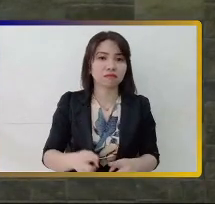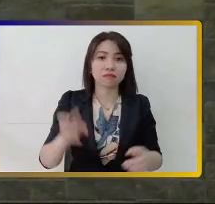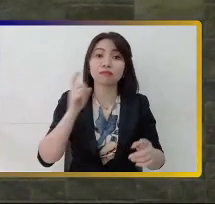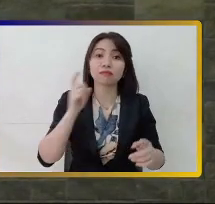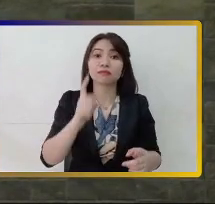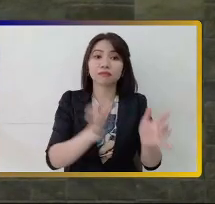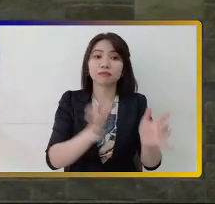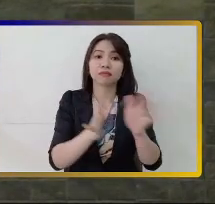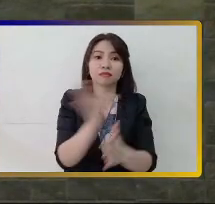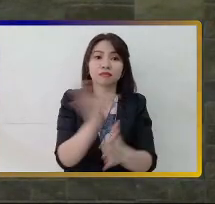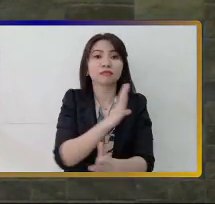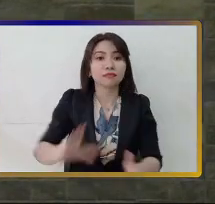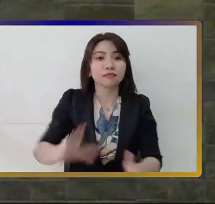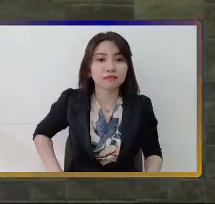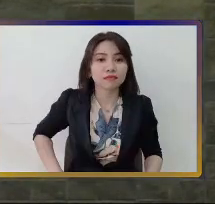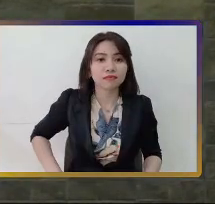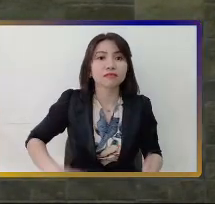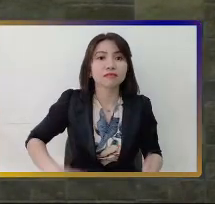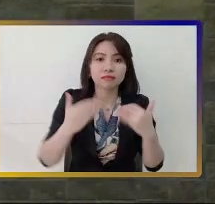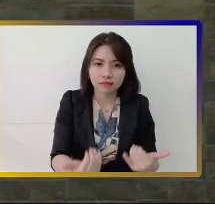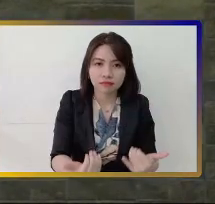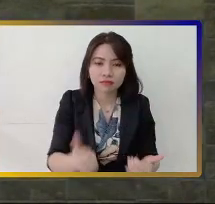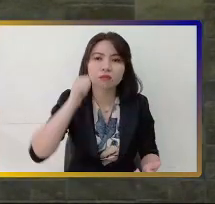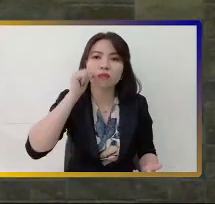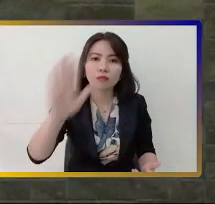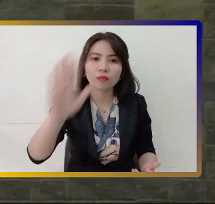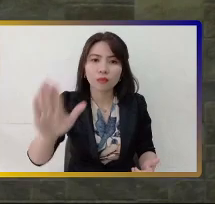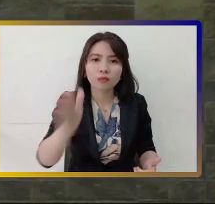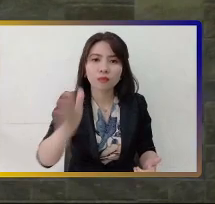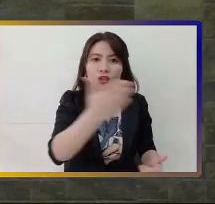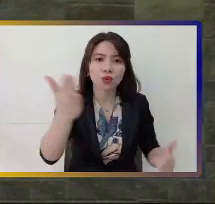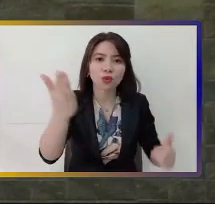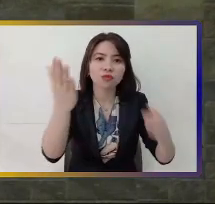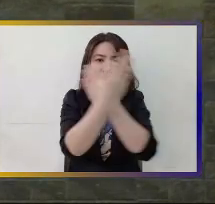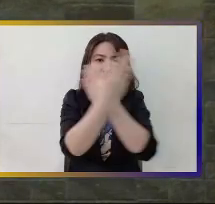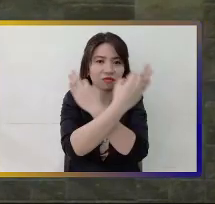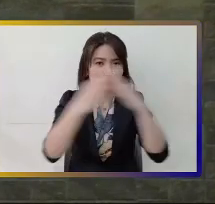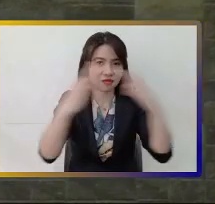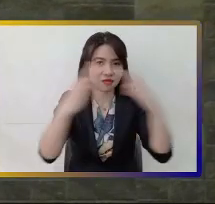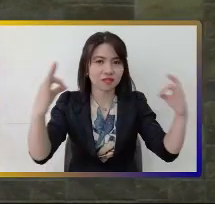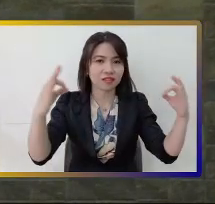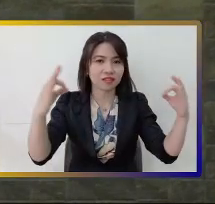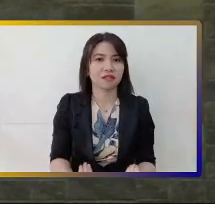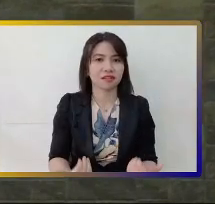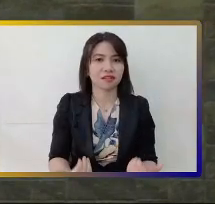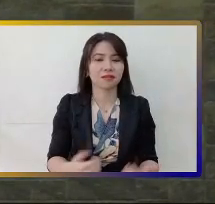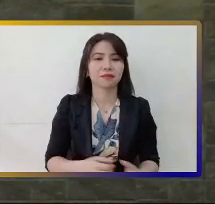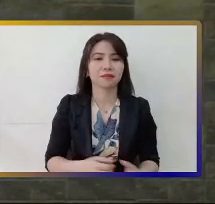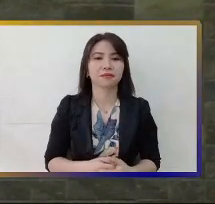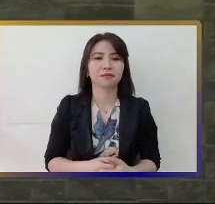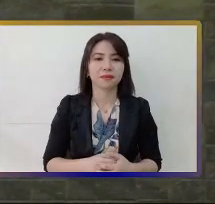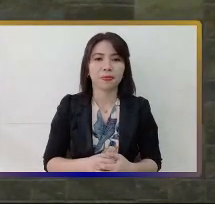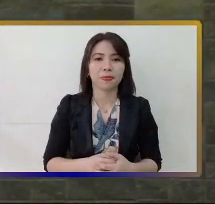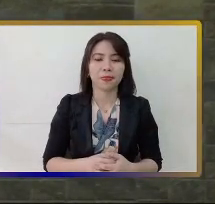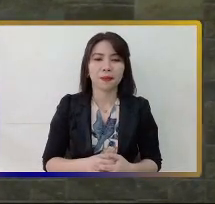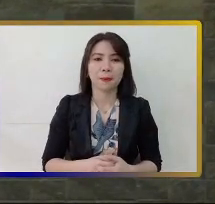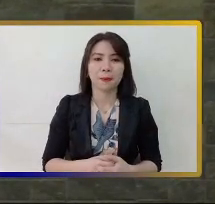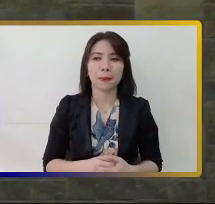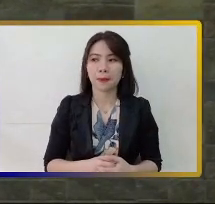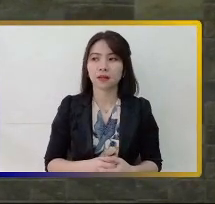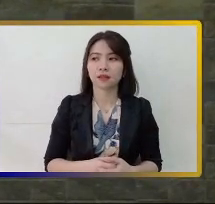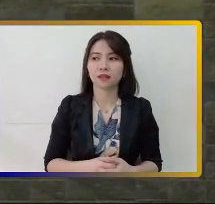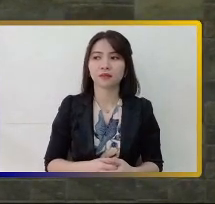you're loosed. You're delivered. Isn't that something? Kapatid, I don't know about you, but you